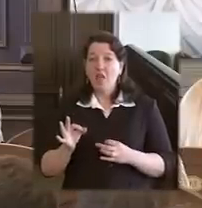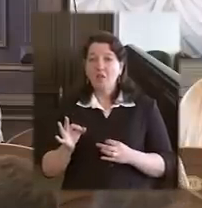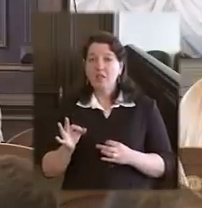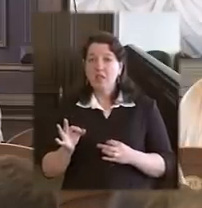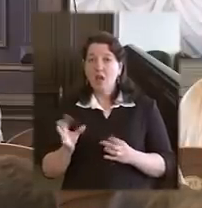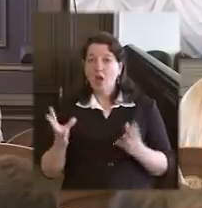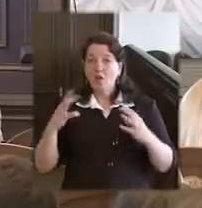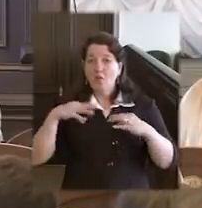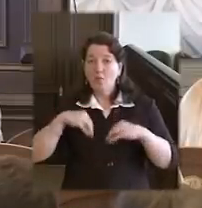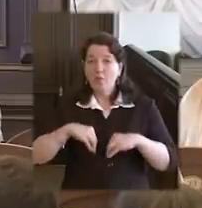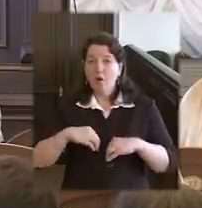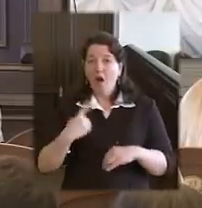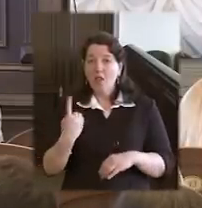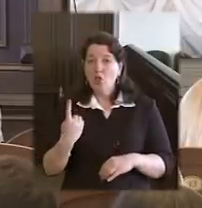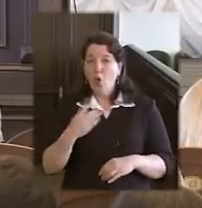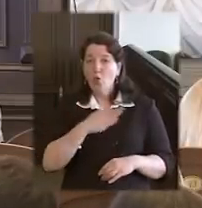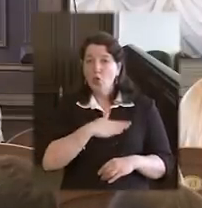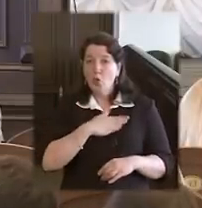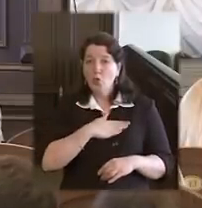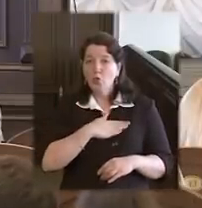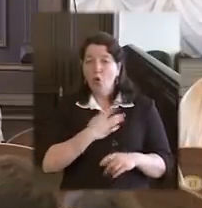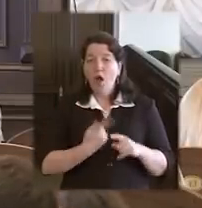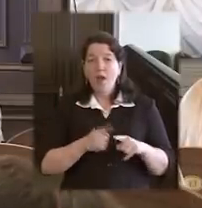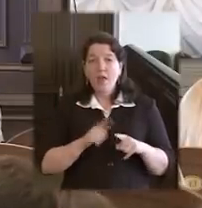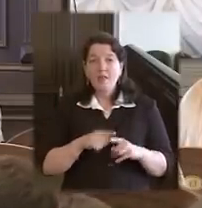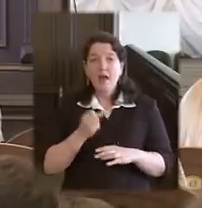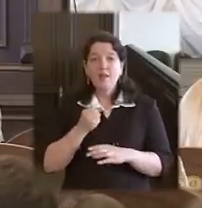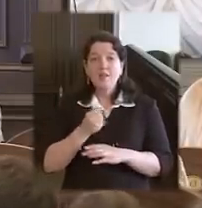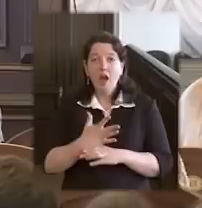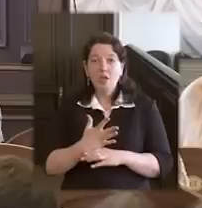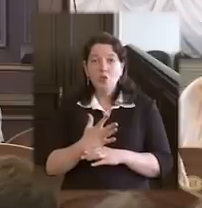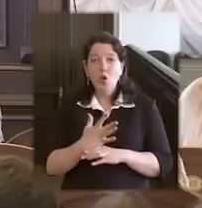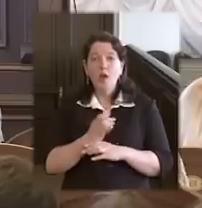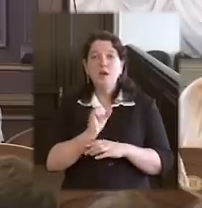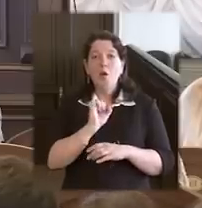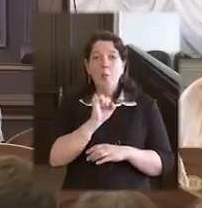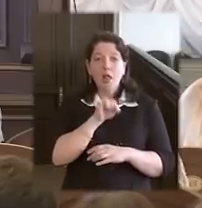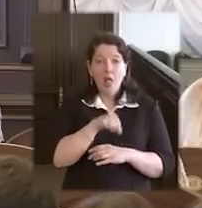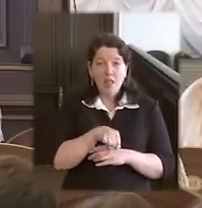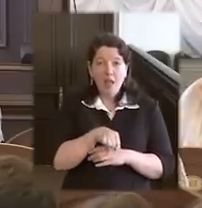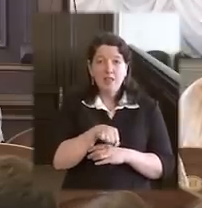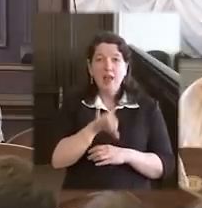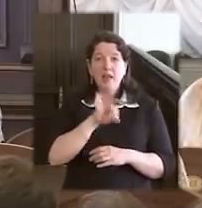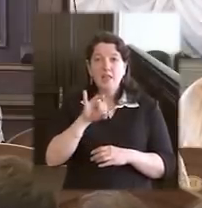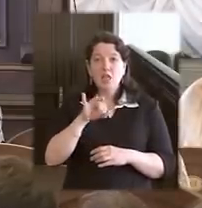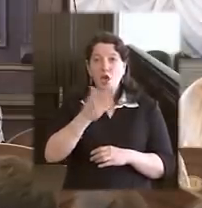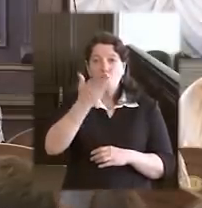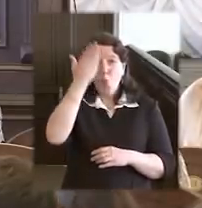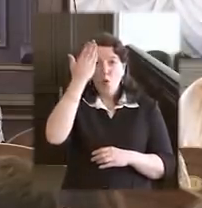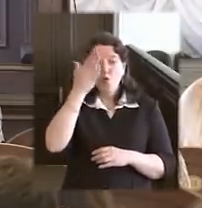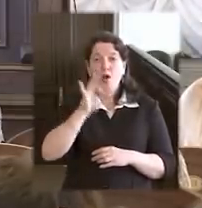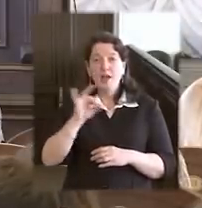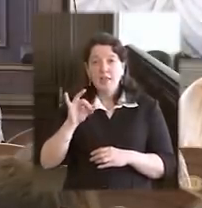справедливость в одной душе – это все равно, что поклоняться в одном доме Богу и идолам, то